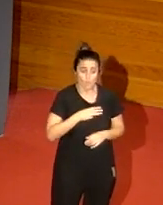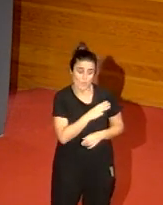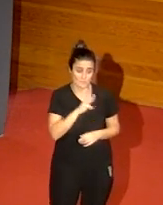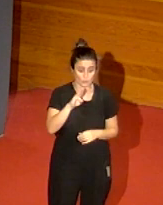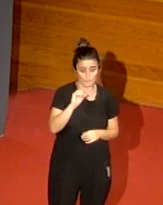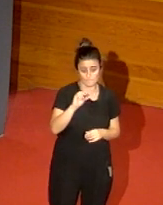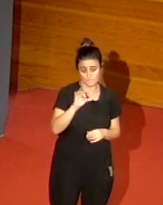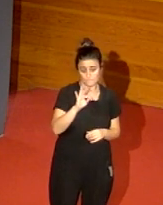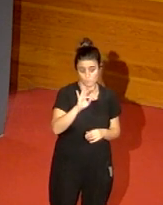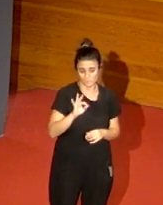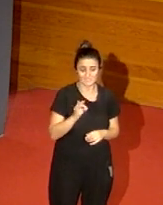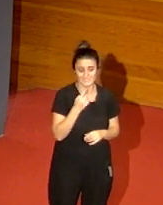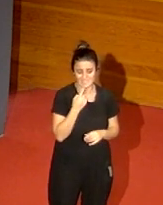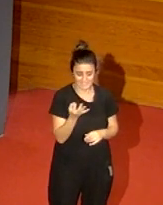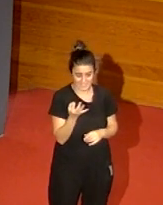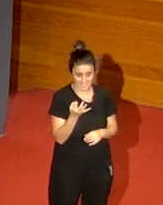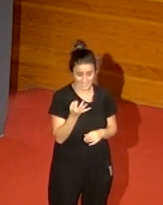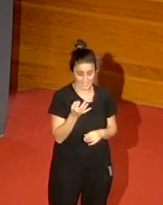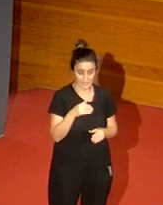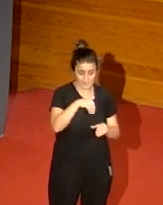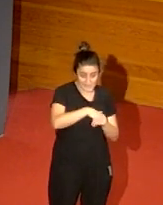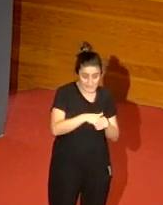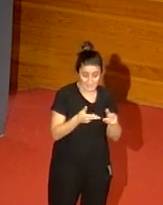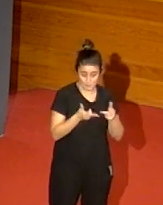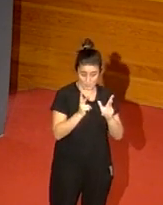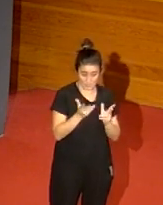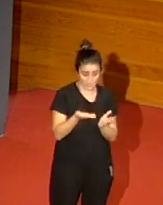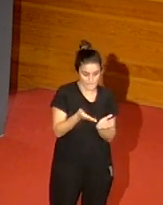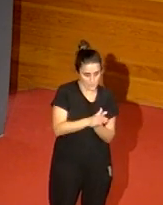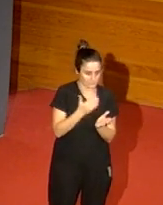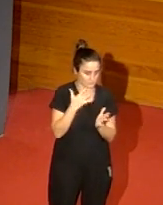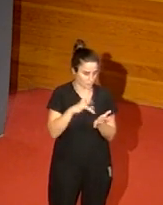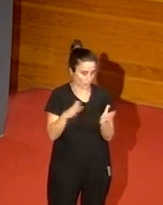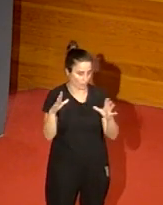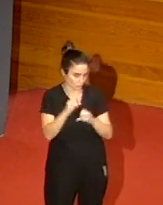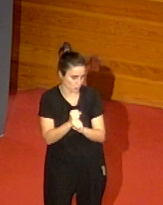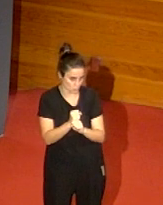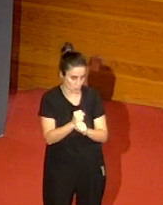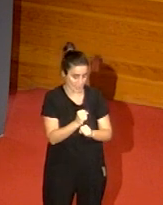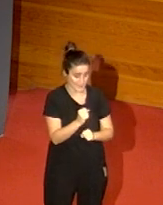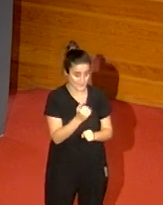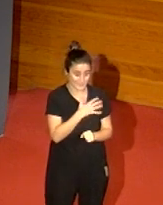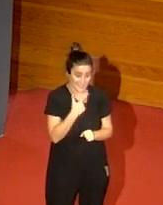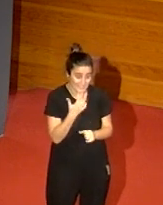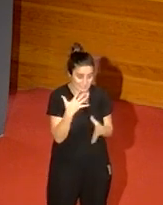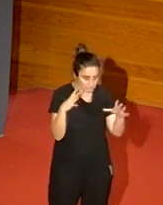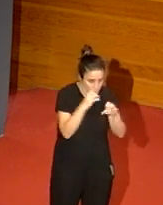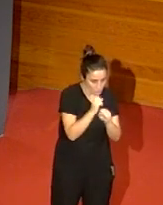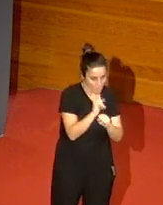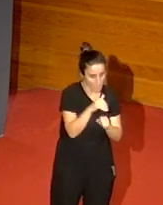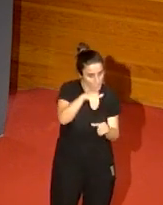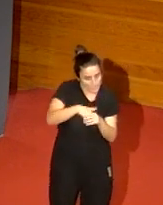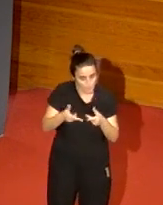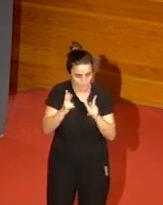bezala, democracy lies dies in darkness, ez? Hau da, demokrazia iluntasunean hil egiten da, ez?